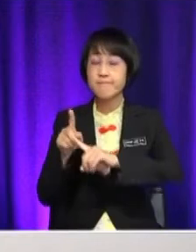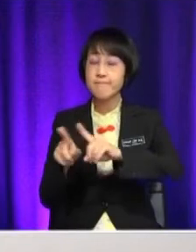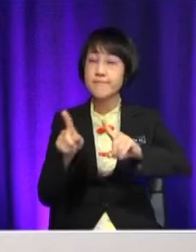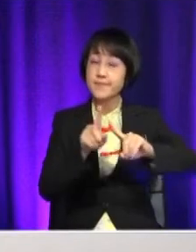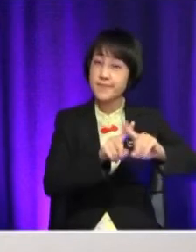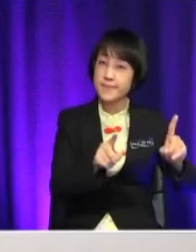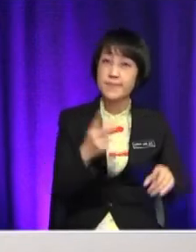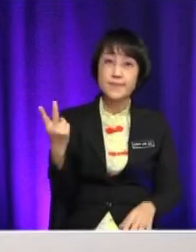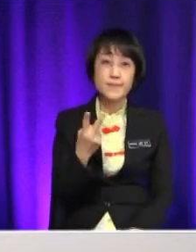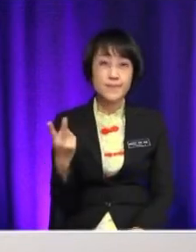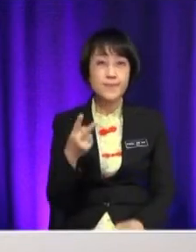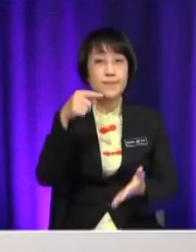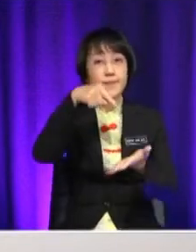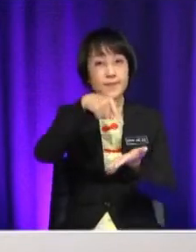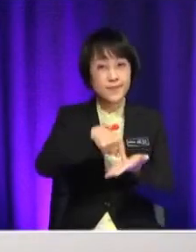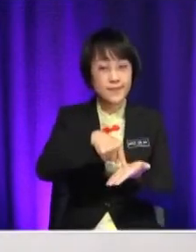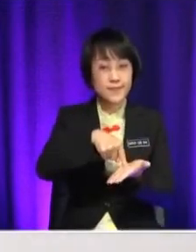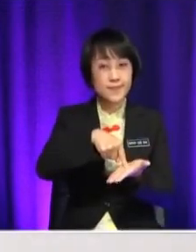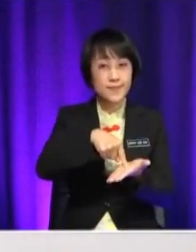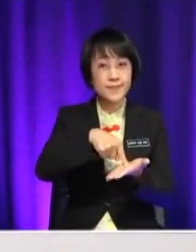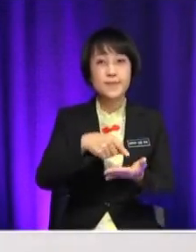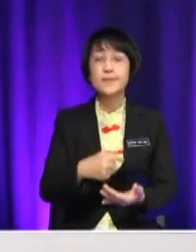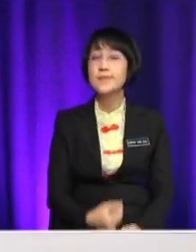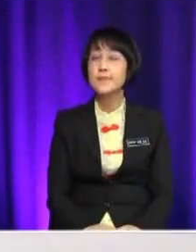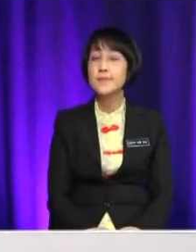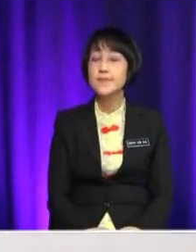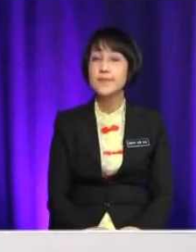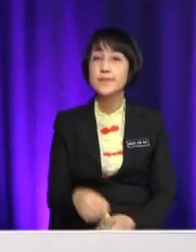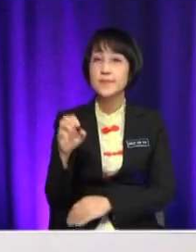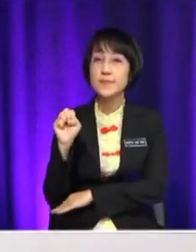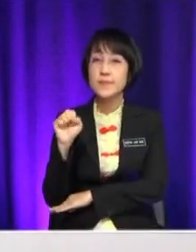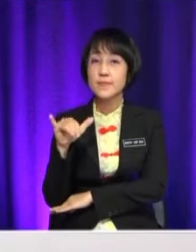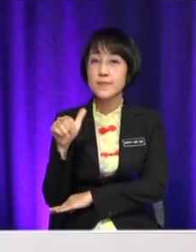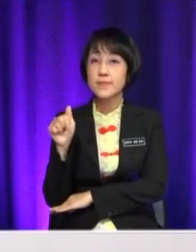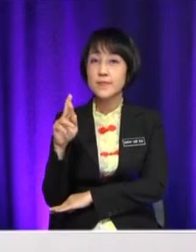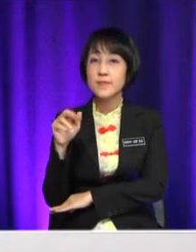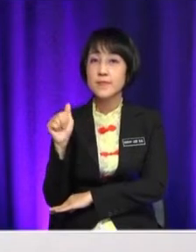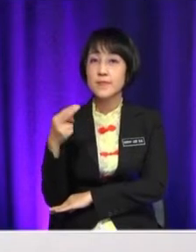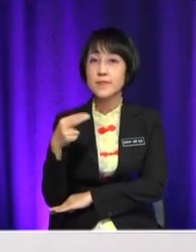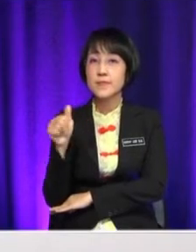Perbezaan antara syarahan dan ceramah ialah syarahan berkomunikasi